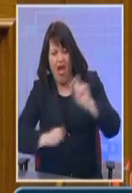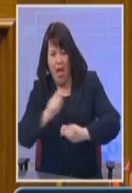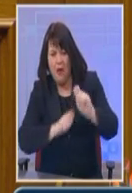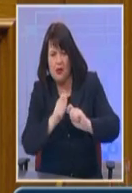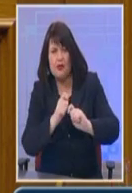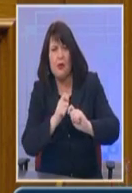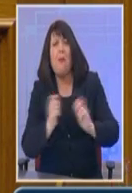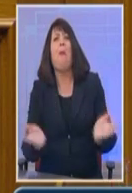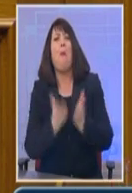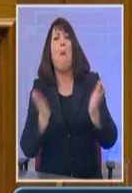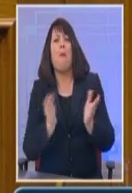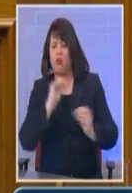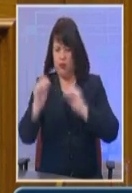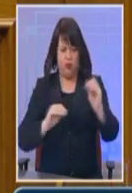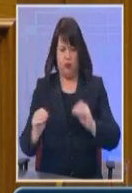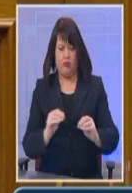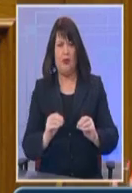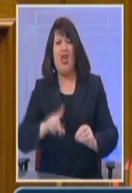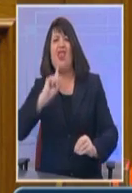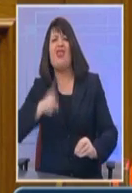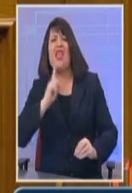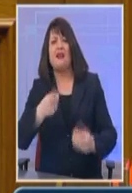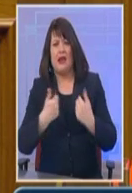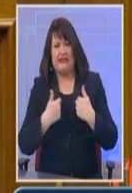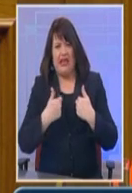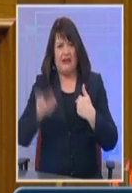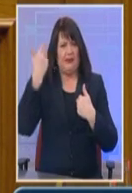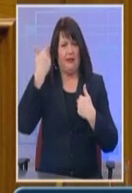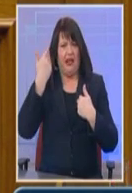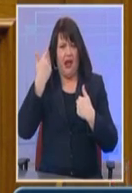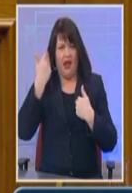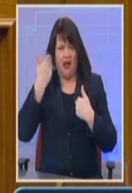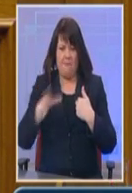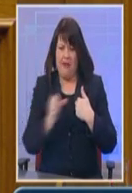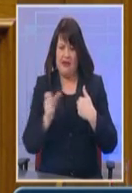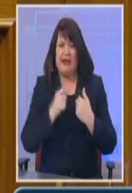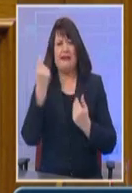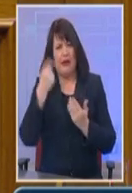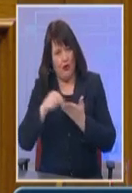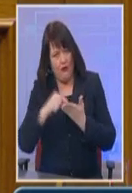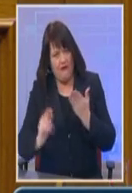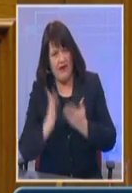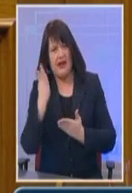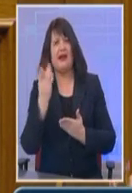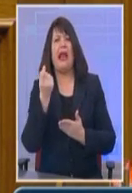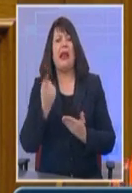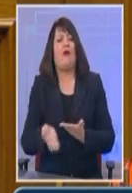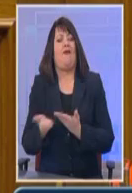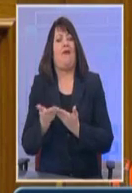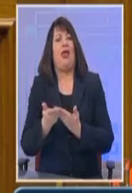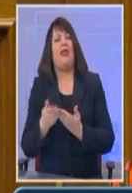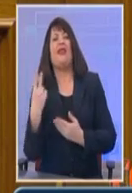Διατάξεις που επαναλαμβάνουν παλιότερες δικές μας ρυθμίσεις, με οριακές βελτιώσεις, βεβαίως